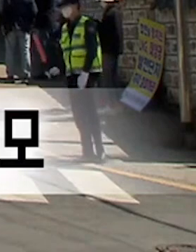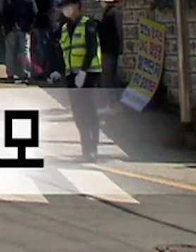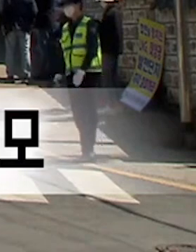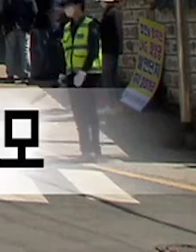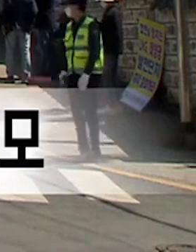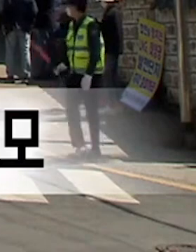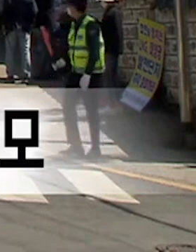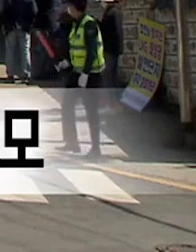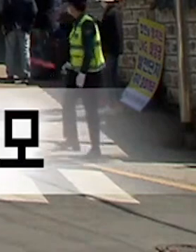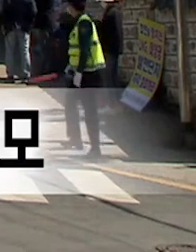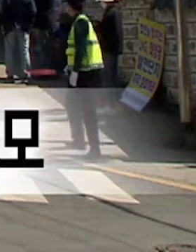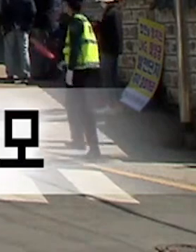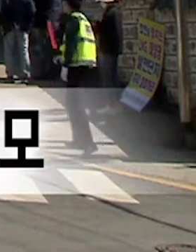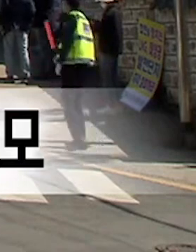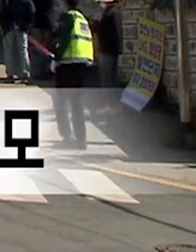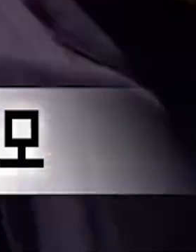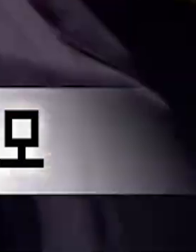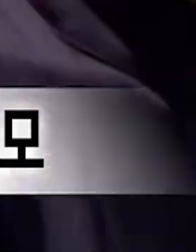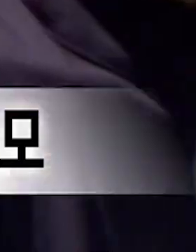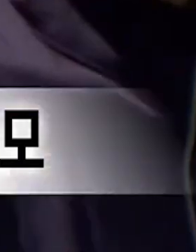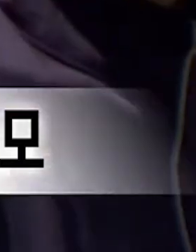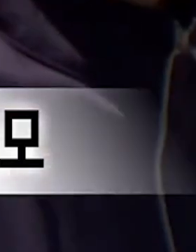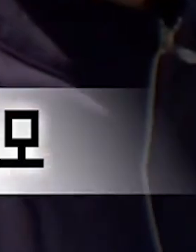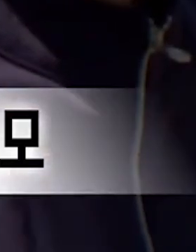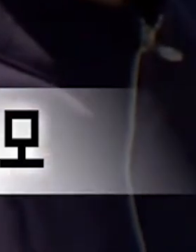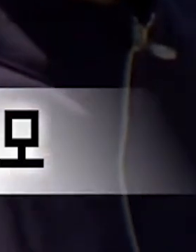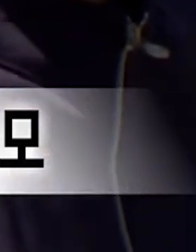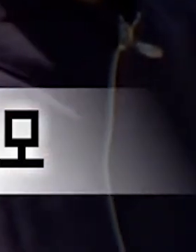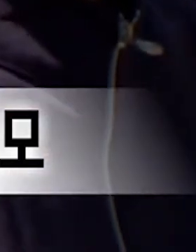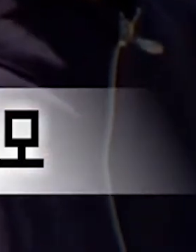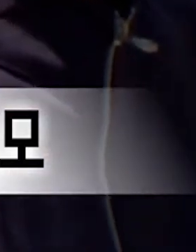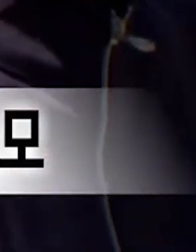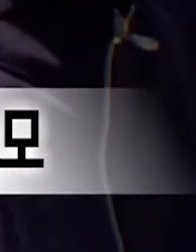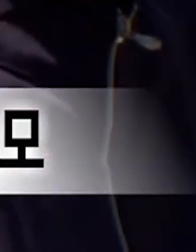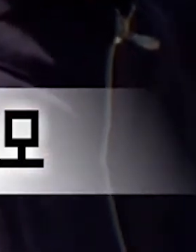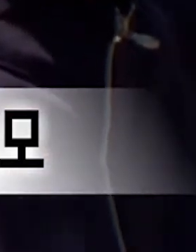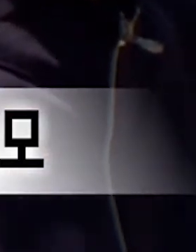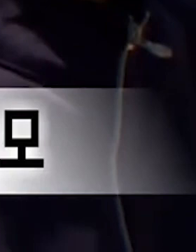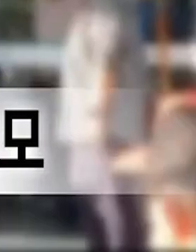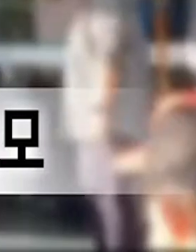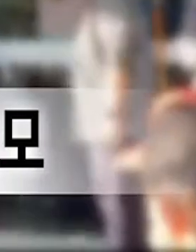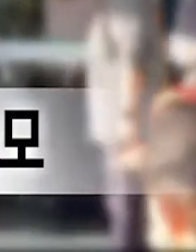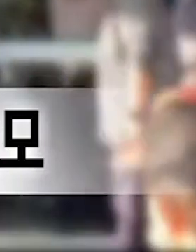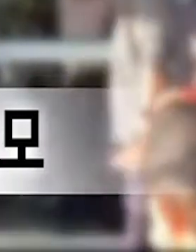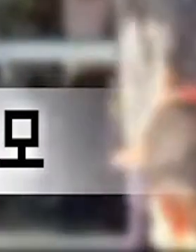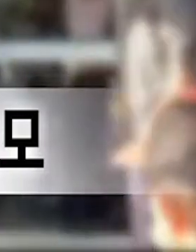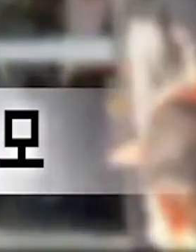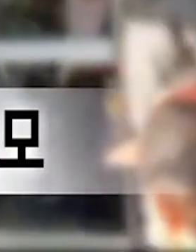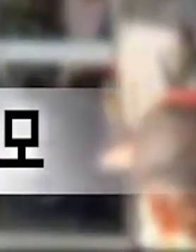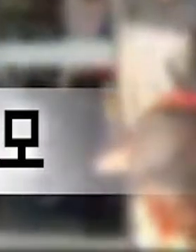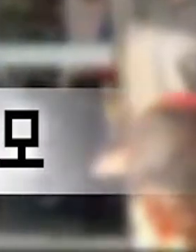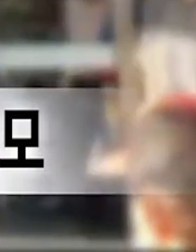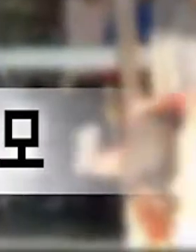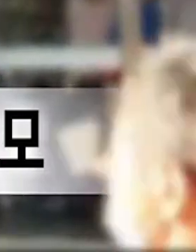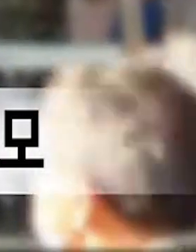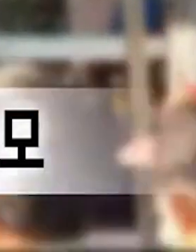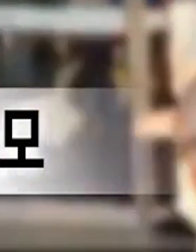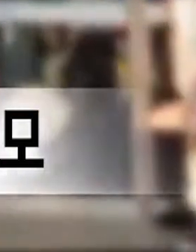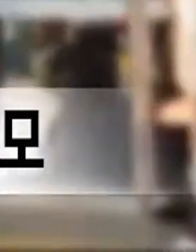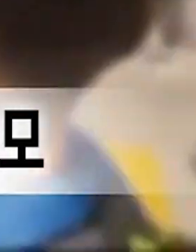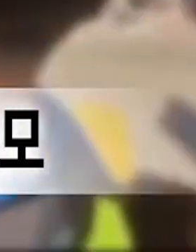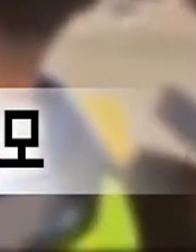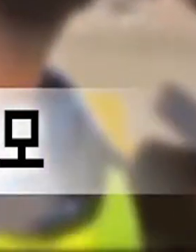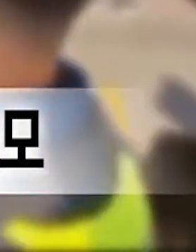청원 동의서를 받는 과정에서 사문서 위조로 주민 한 명이 벌금형을 받았고 합천군청 분녀 투척